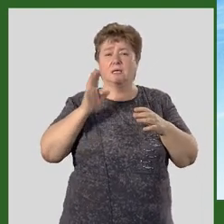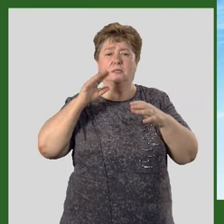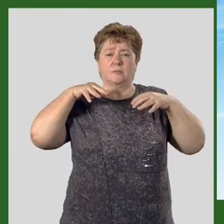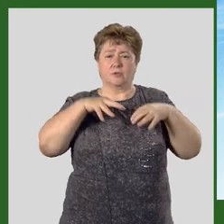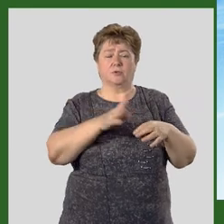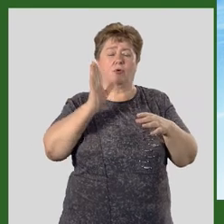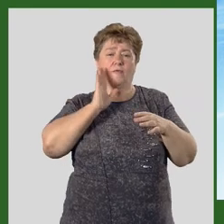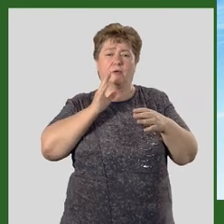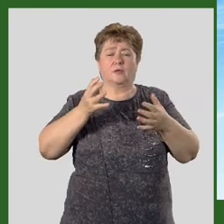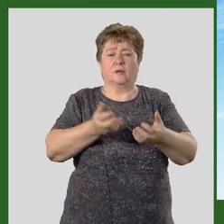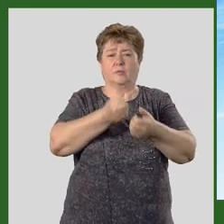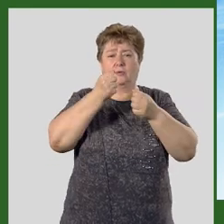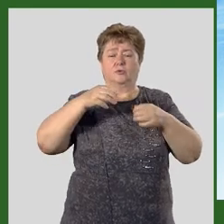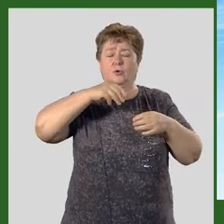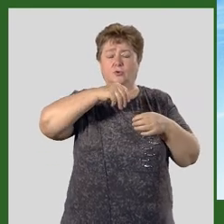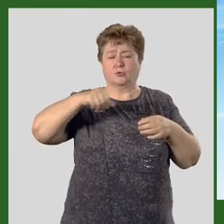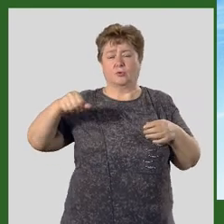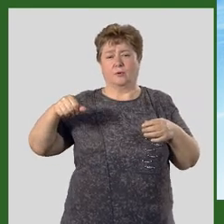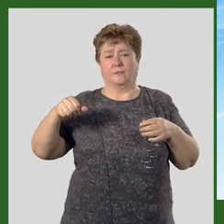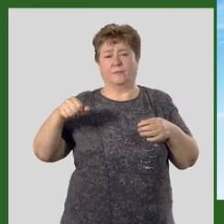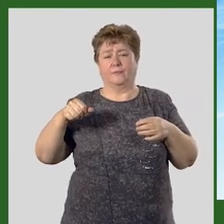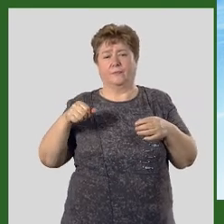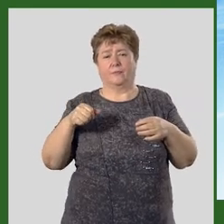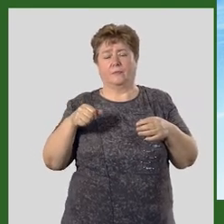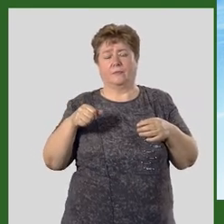воды получают поваренную соль.